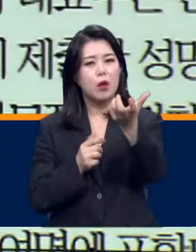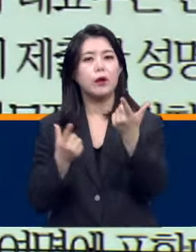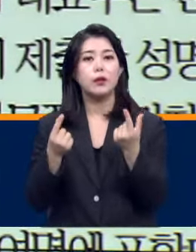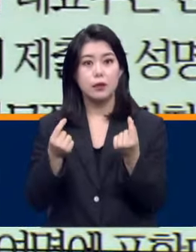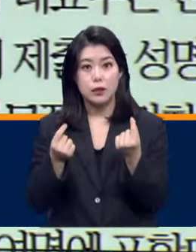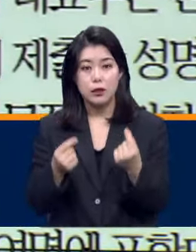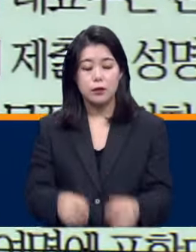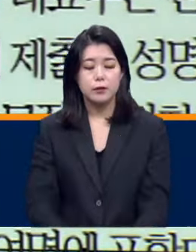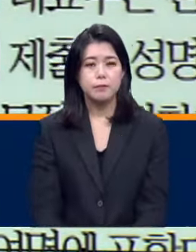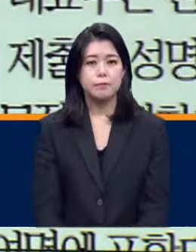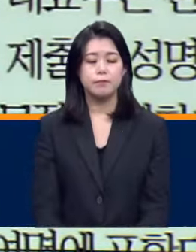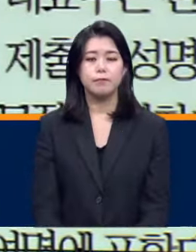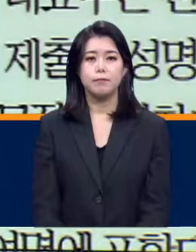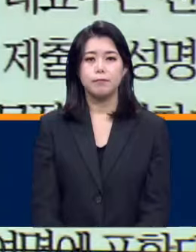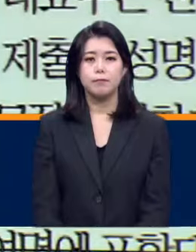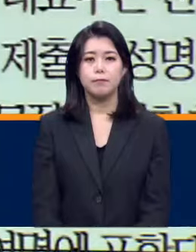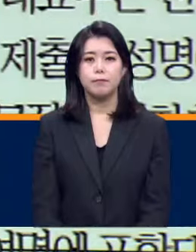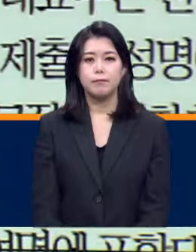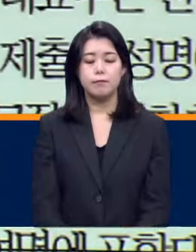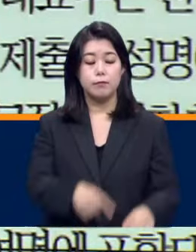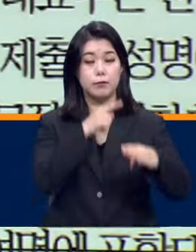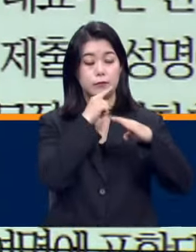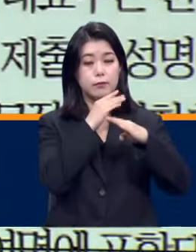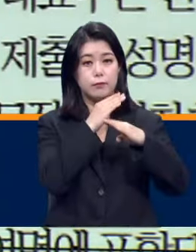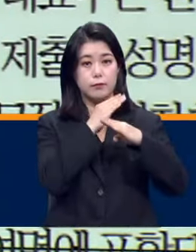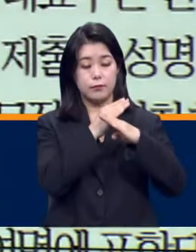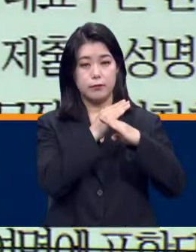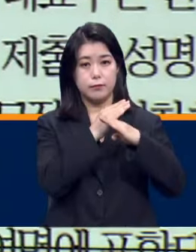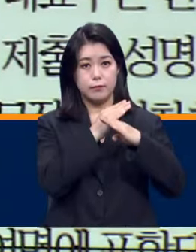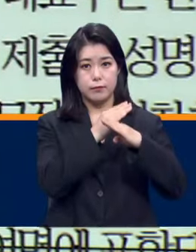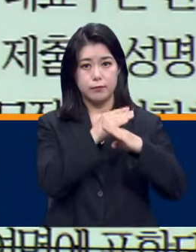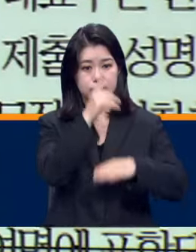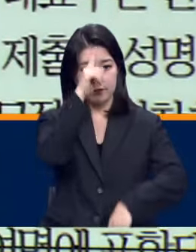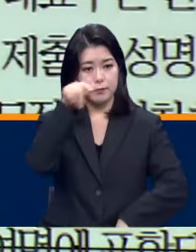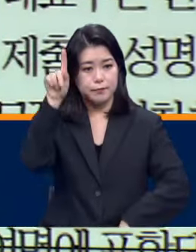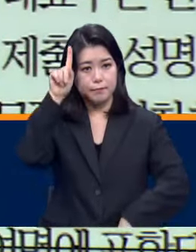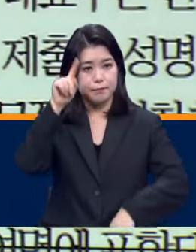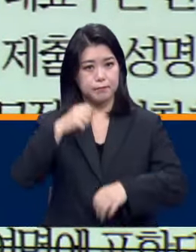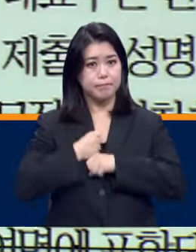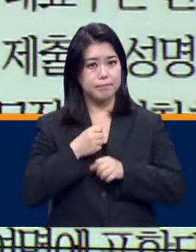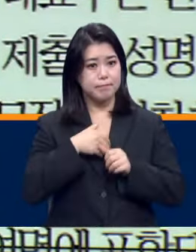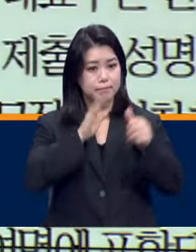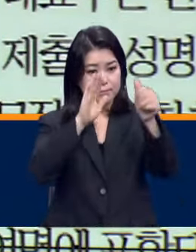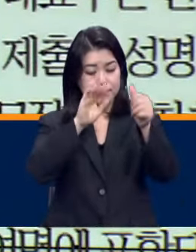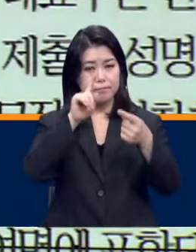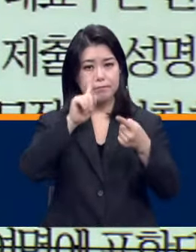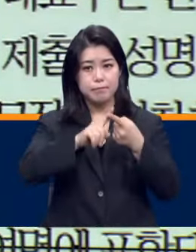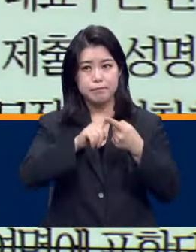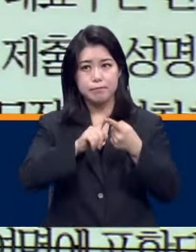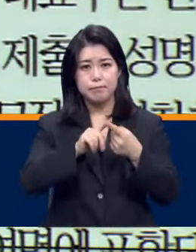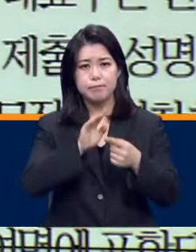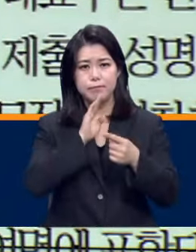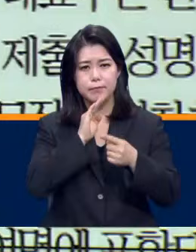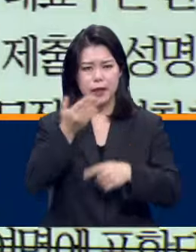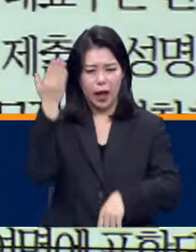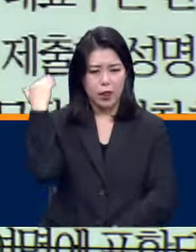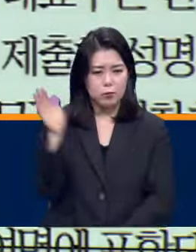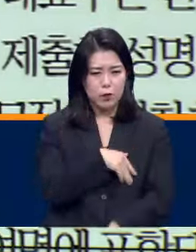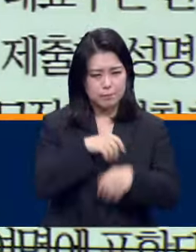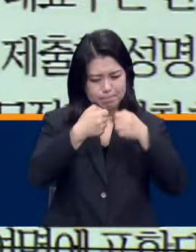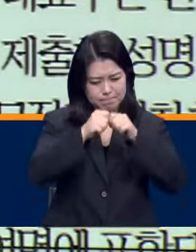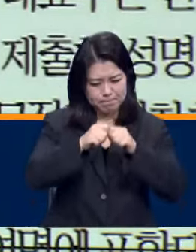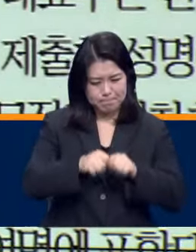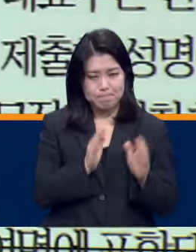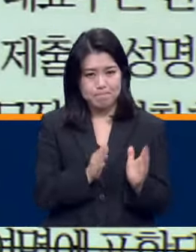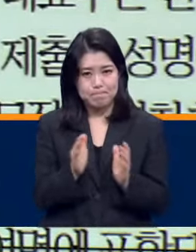대목인 겁니다네 지금이 북한이이 북한이 러시아에 파병을 하는 문제가 굉장히 예전부터 치밀하게